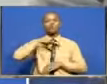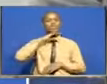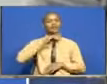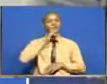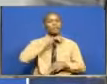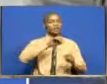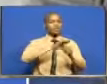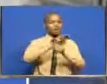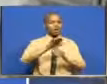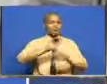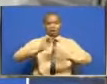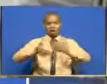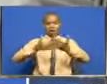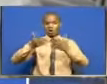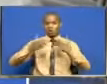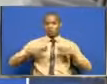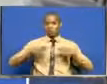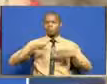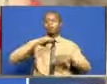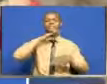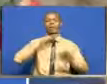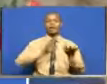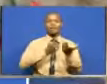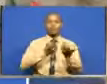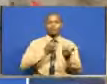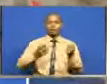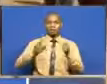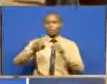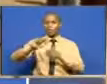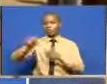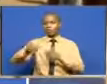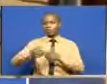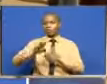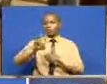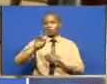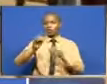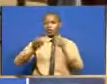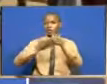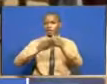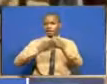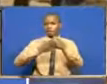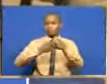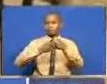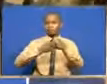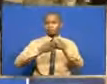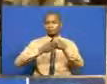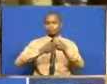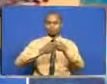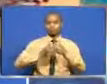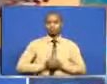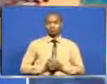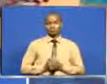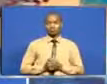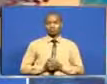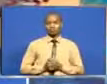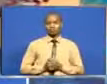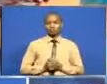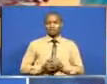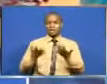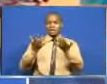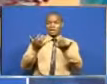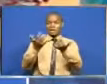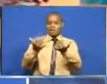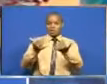na kufikisha 1,409 jumla ya watu walioaga dunia kutokana na ugonjwa wa COVID-19 hapa nchini. Kwa sasa